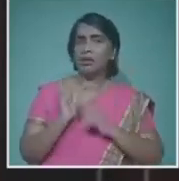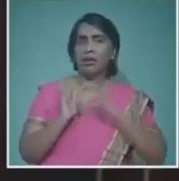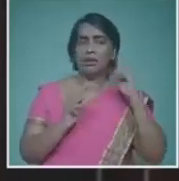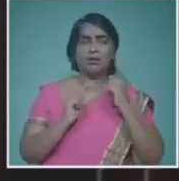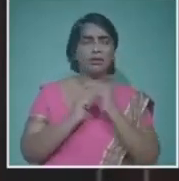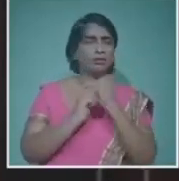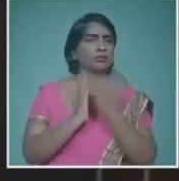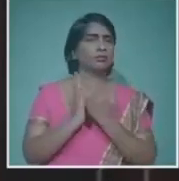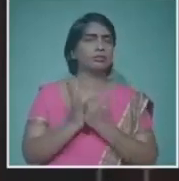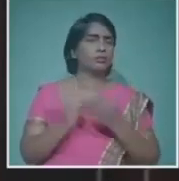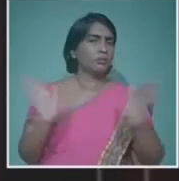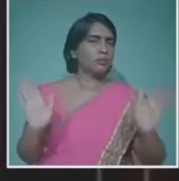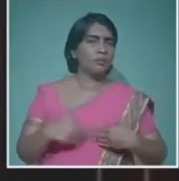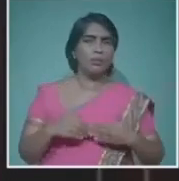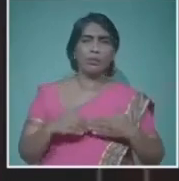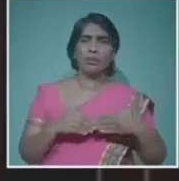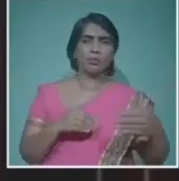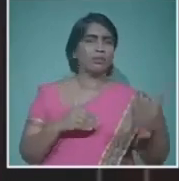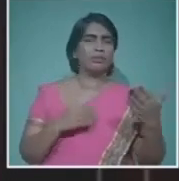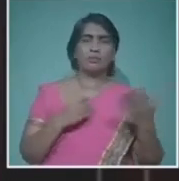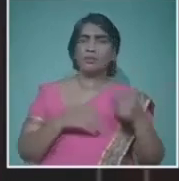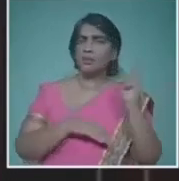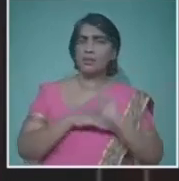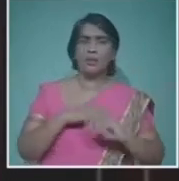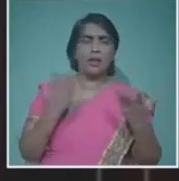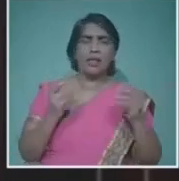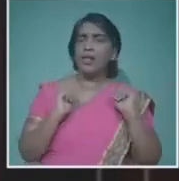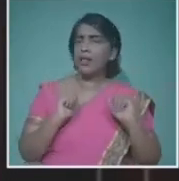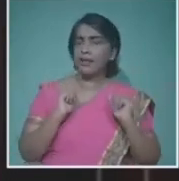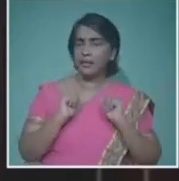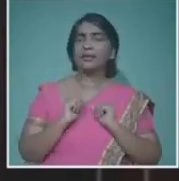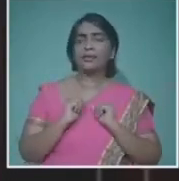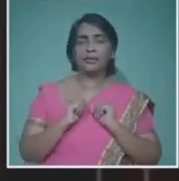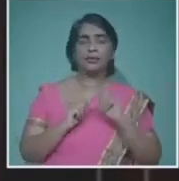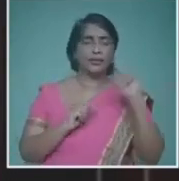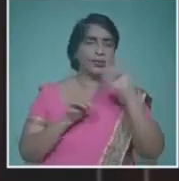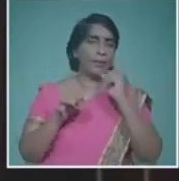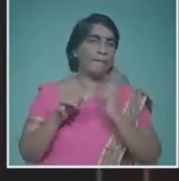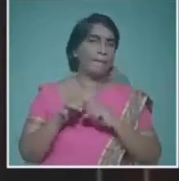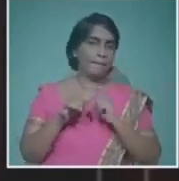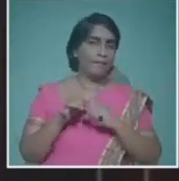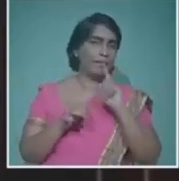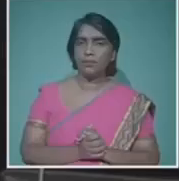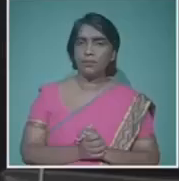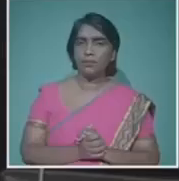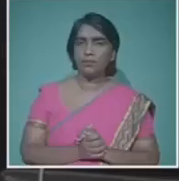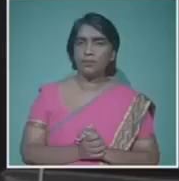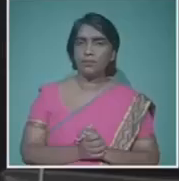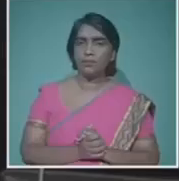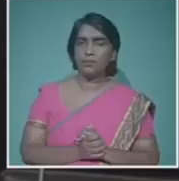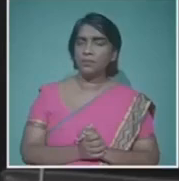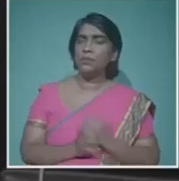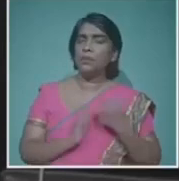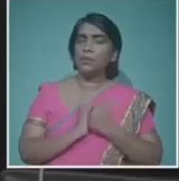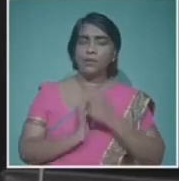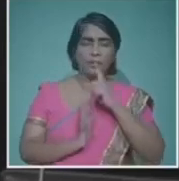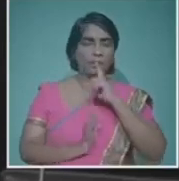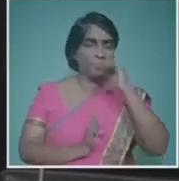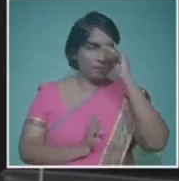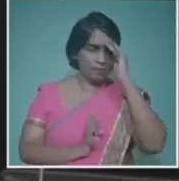වැඩසටහනක් තාම සැලසුම් කළ නැත්තේ ඇයි කියන එක තමයි පළවෙනි අතුරු ප්‍රශ්නේ හැටියට අහන්න තියෙන්නේ. ගරු